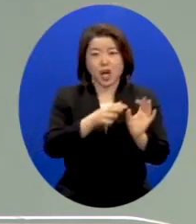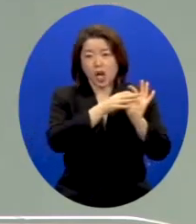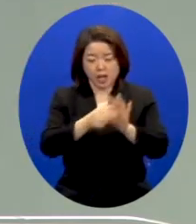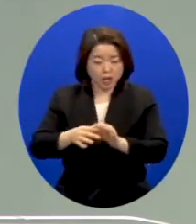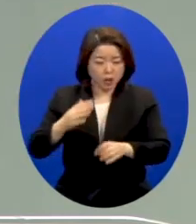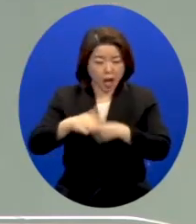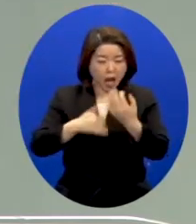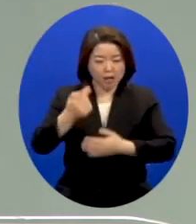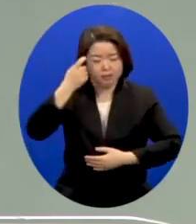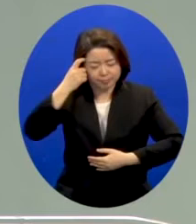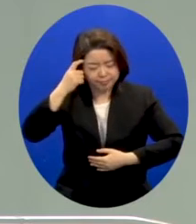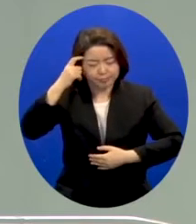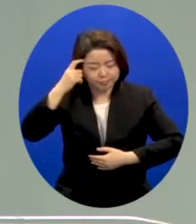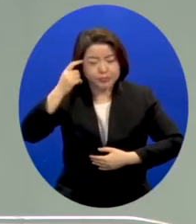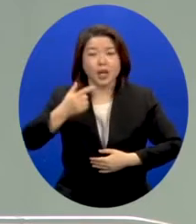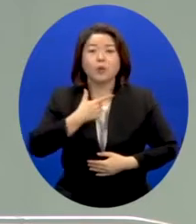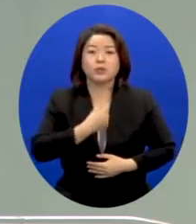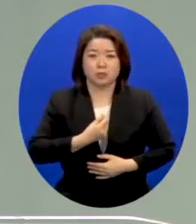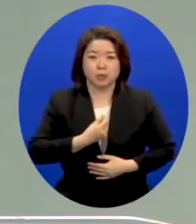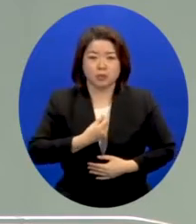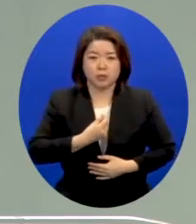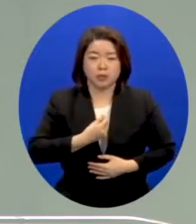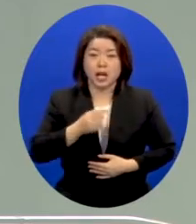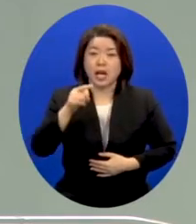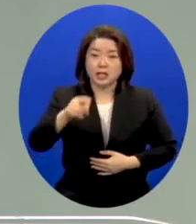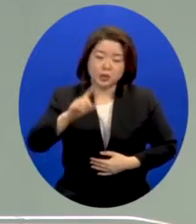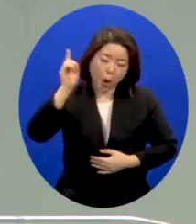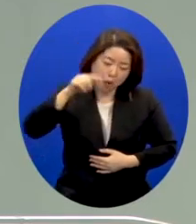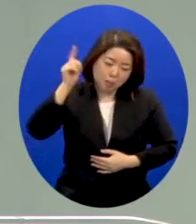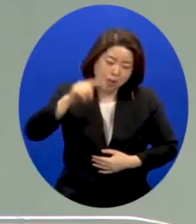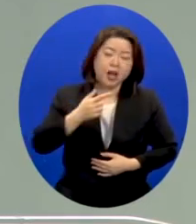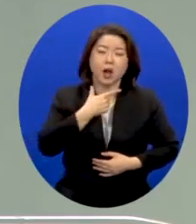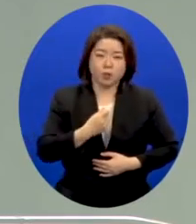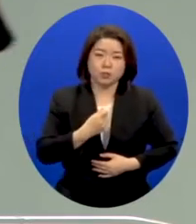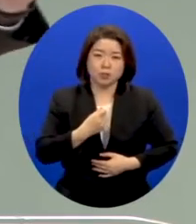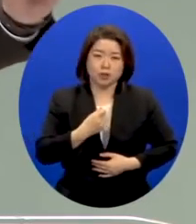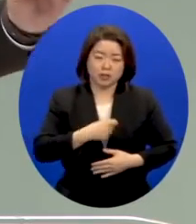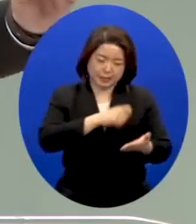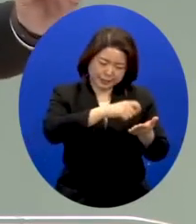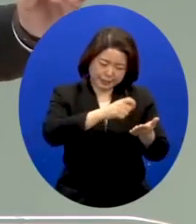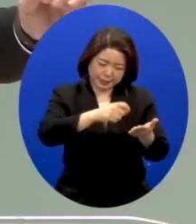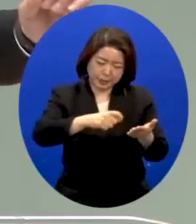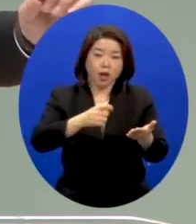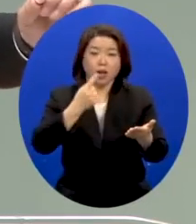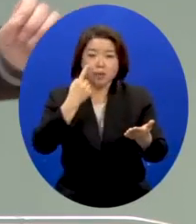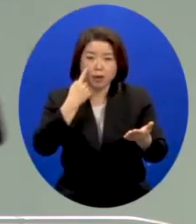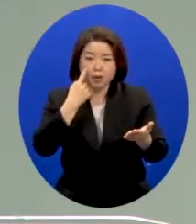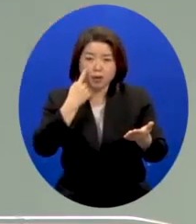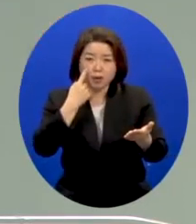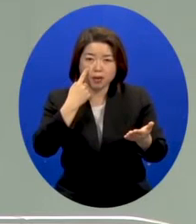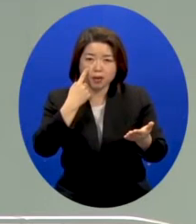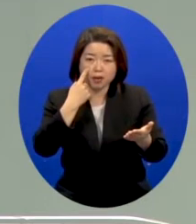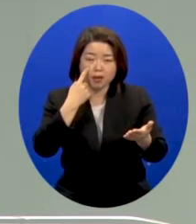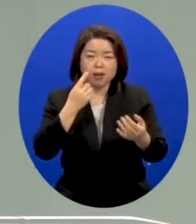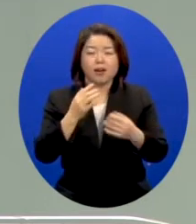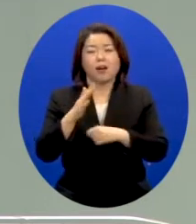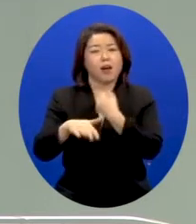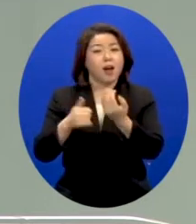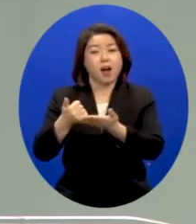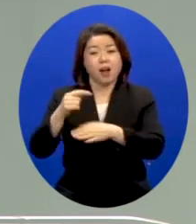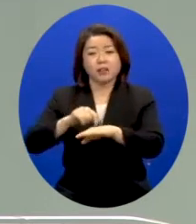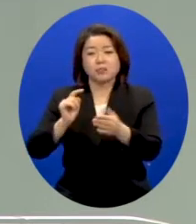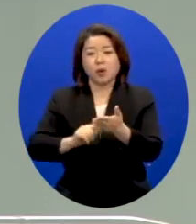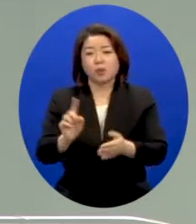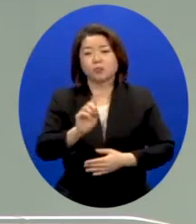생각이라도 하고서 살고 싶어요 그걸 매일 하고 싶어서 대해 기록을 해요 하나님의